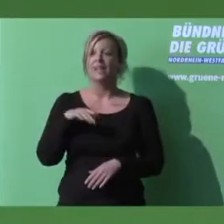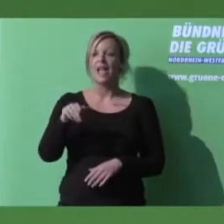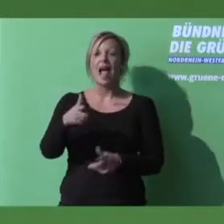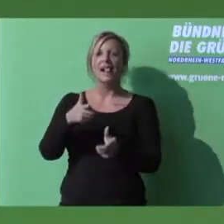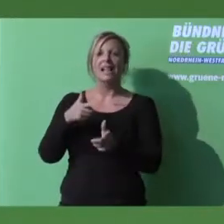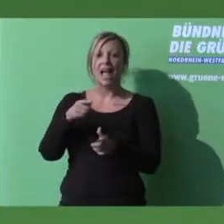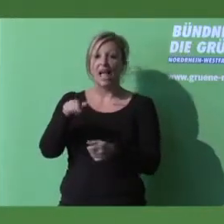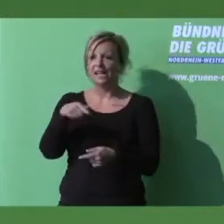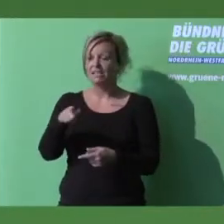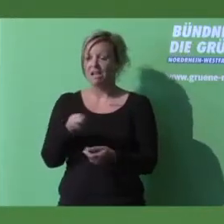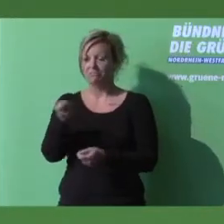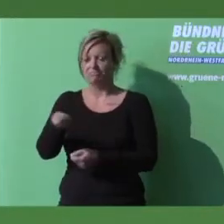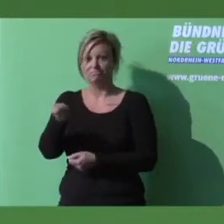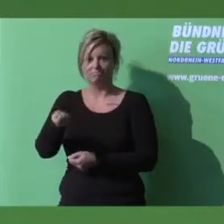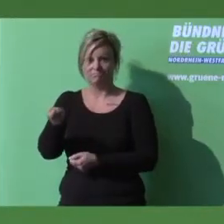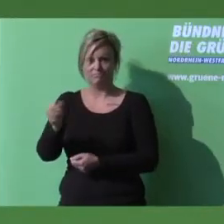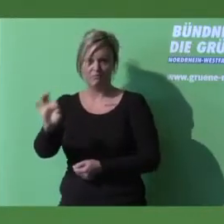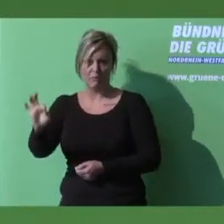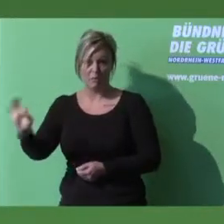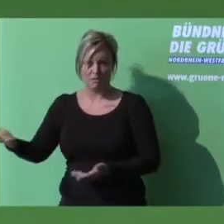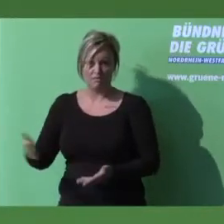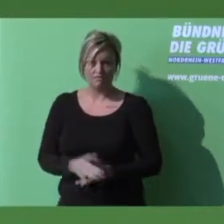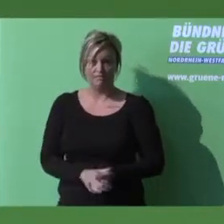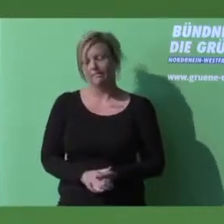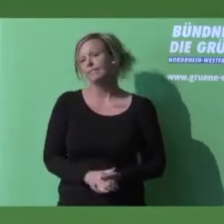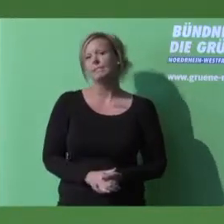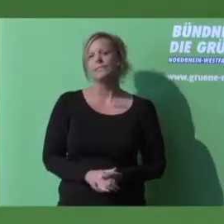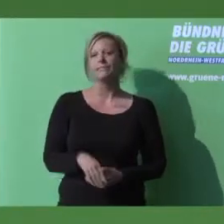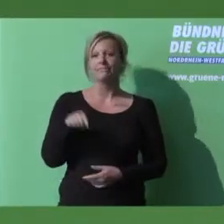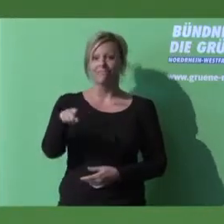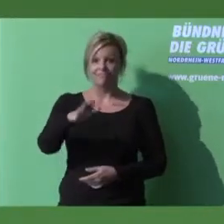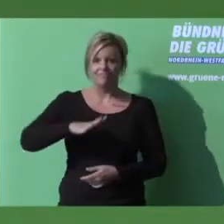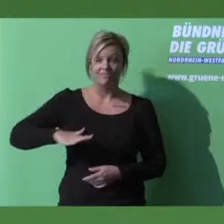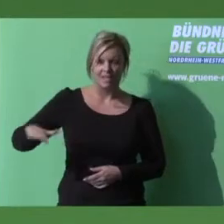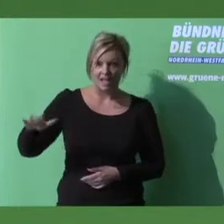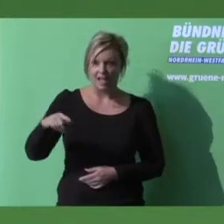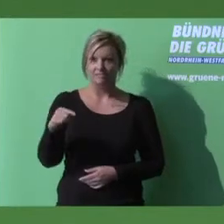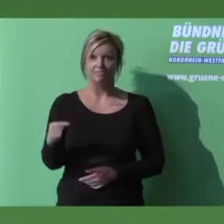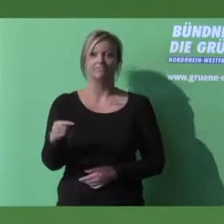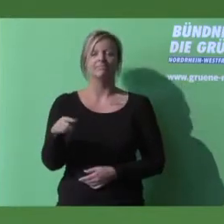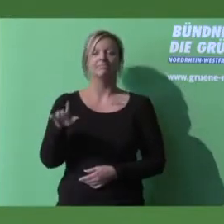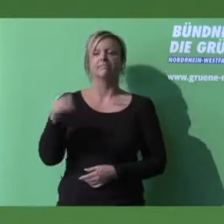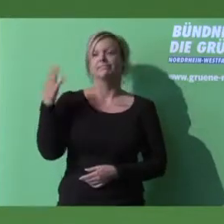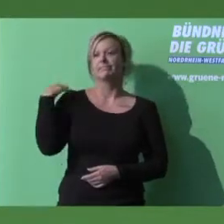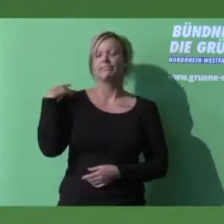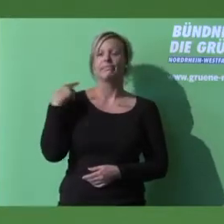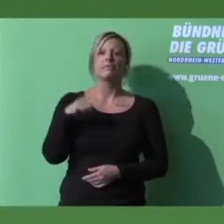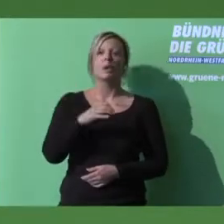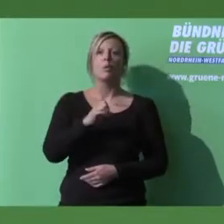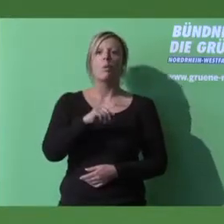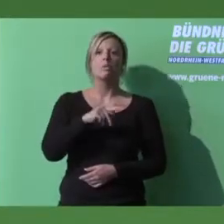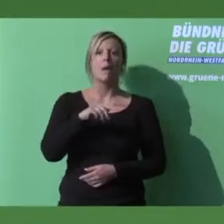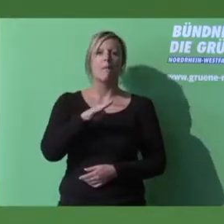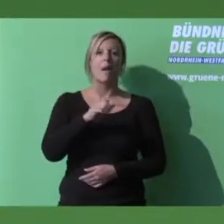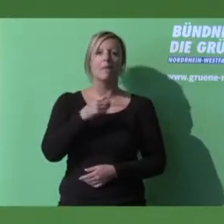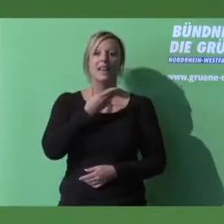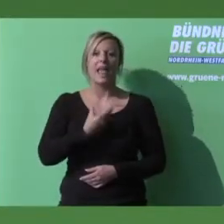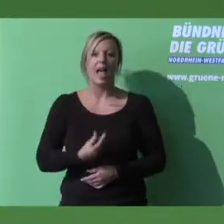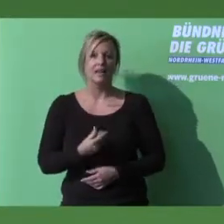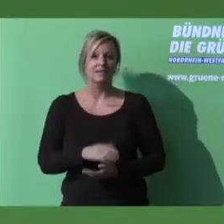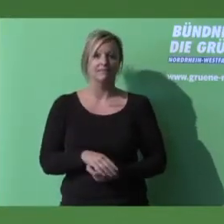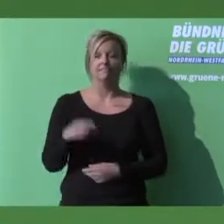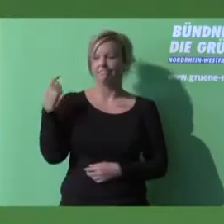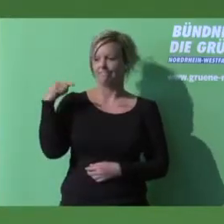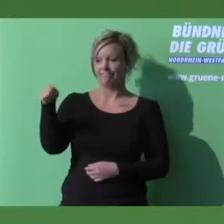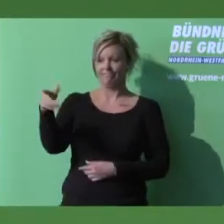Al-Qaida-Ableger finanziert. Das ist jenes Land, aus dem einstmals Osama Bin Laden gekommen ist und wo es immer